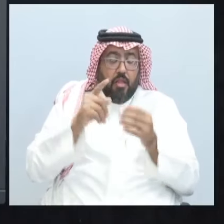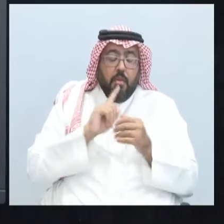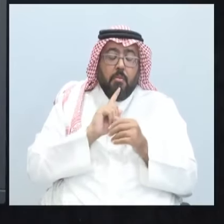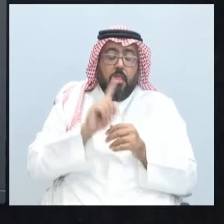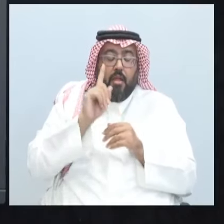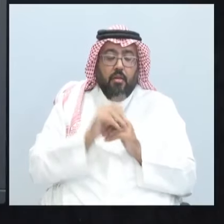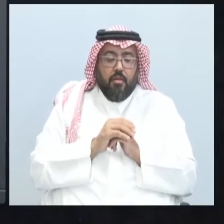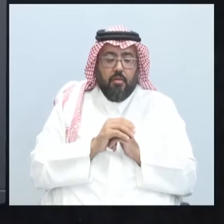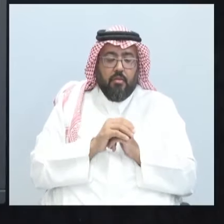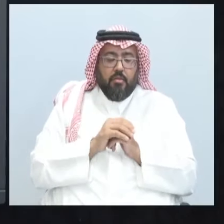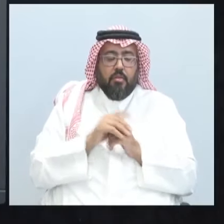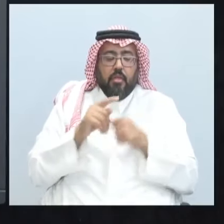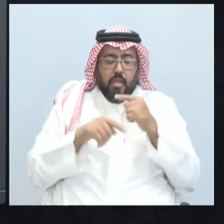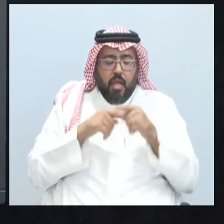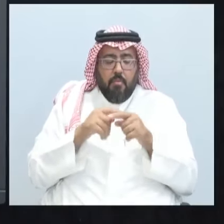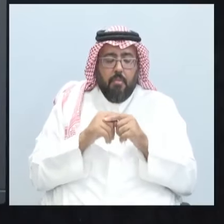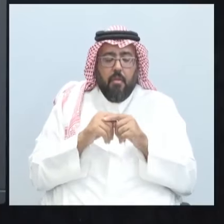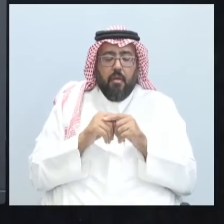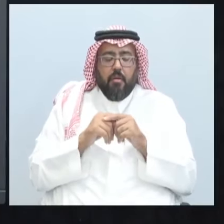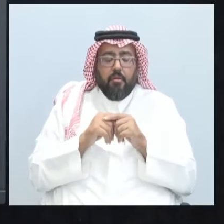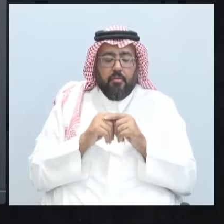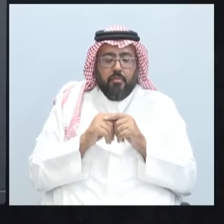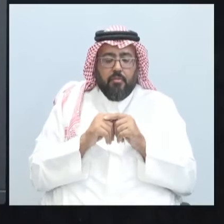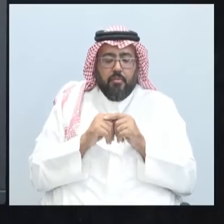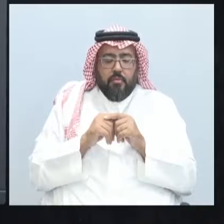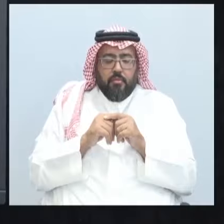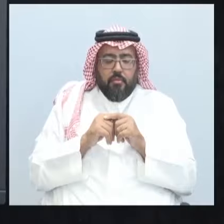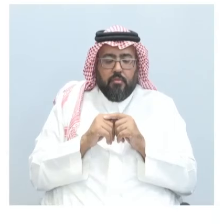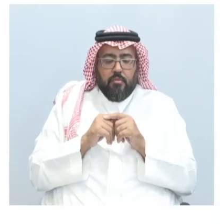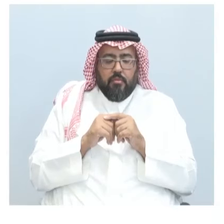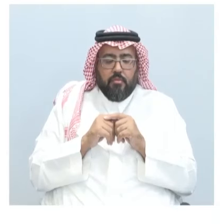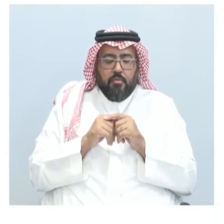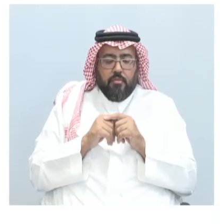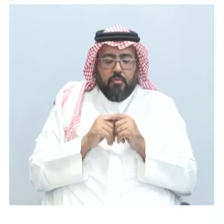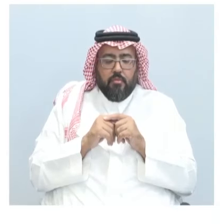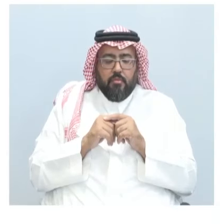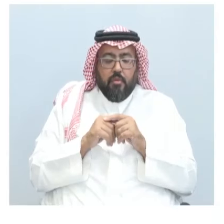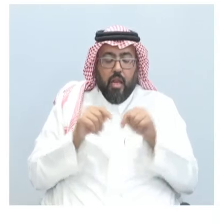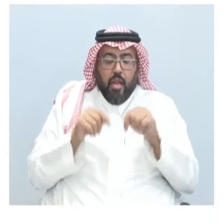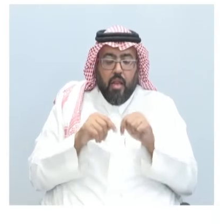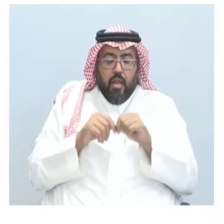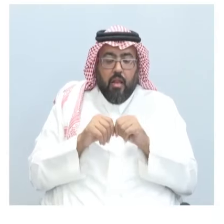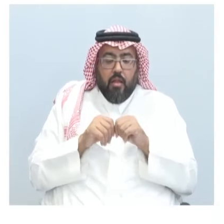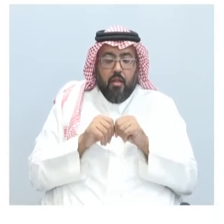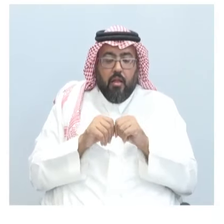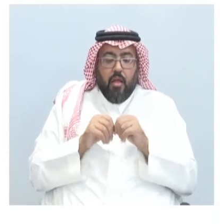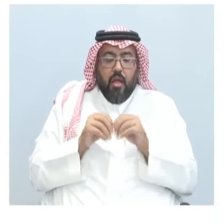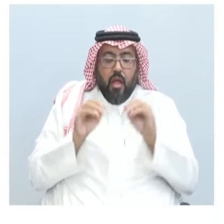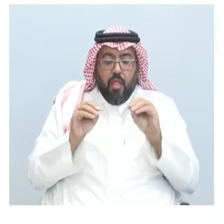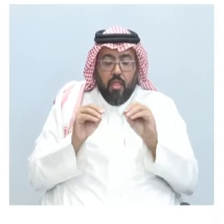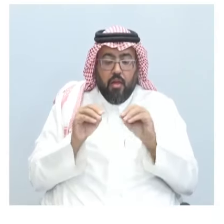عز وجل سوف نستكمل ما دار في هذا الحوار اما الان فمن الاذار